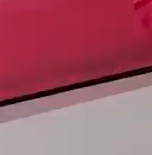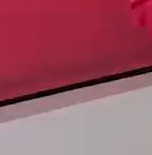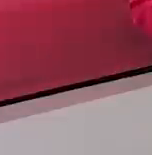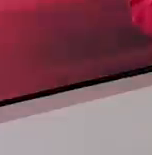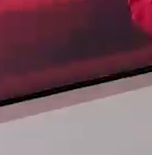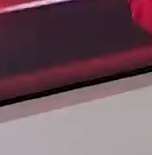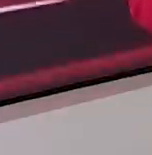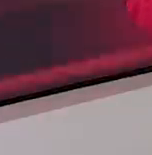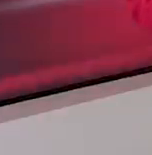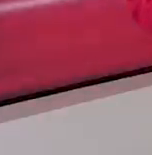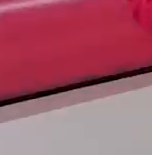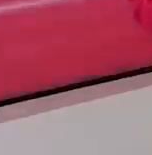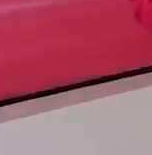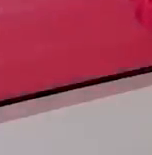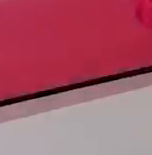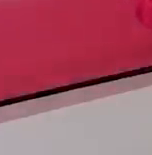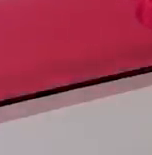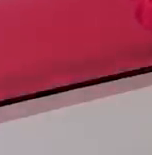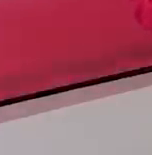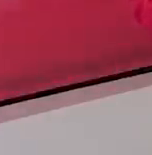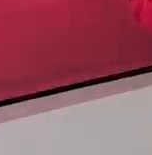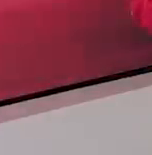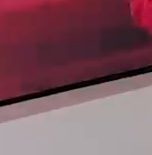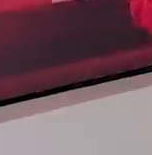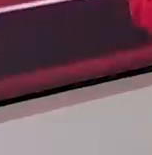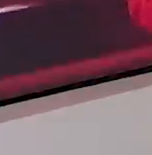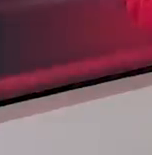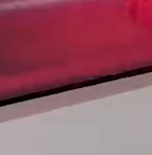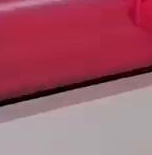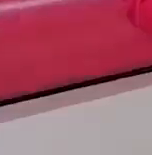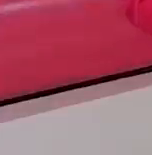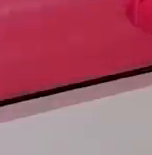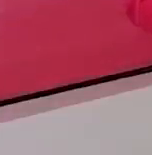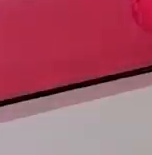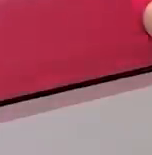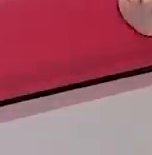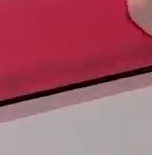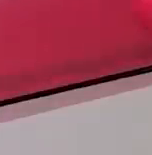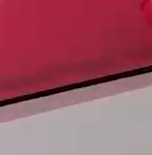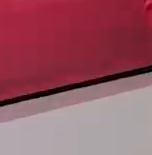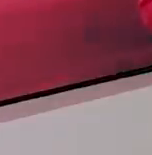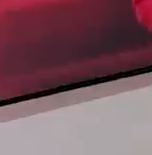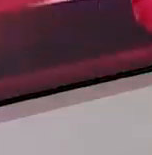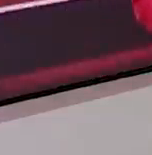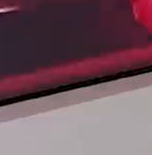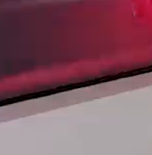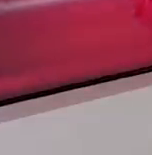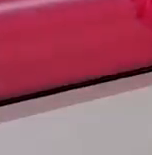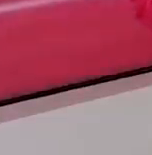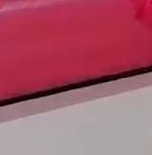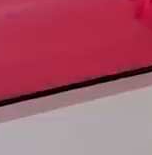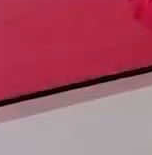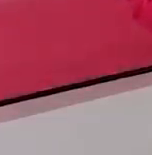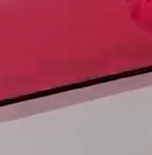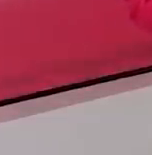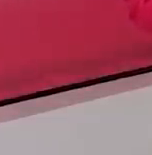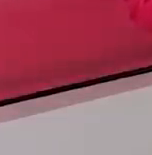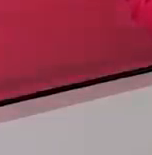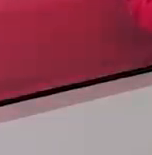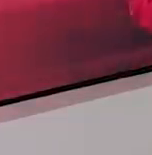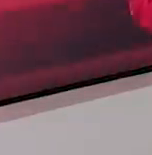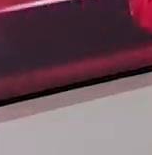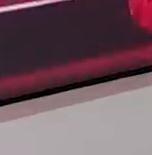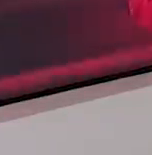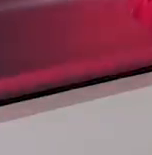kapuso para una ka sa mga balita mag-subscribe sa GMA integrated news sa YouTube sa mga kapus sa abroad subaybayan niyo po kami sa GMA